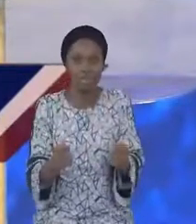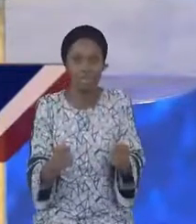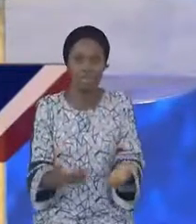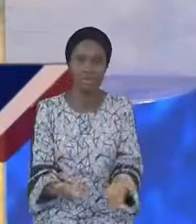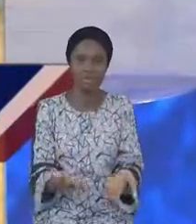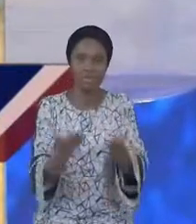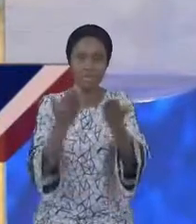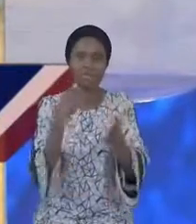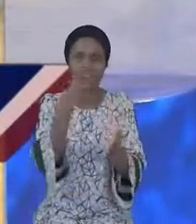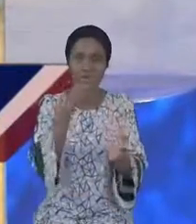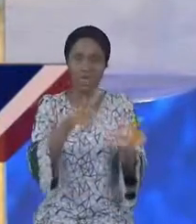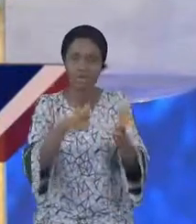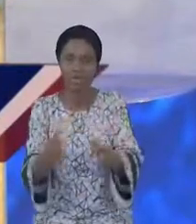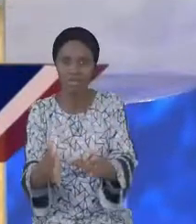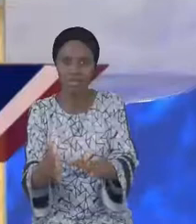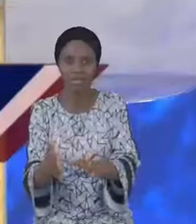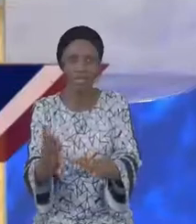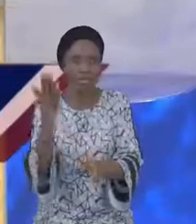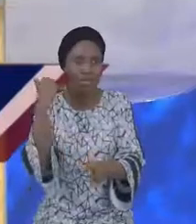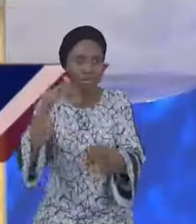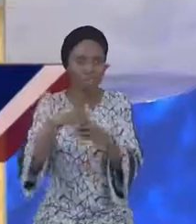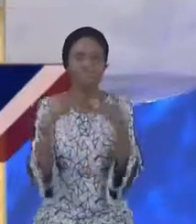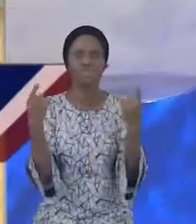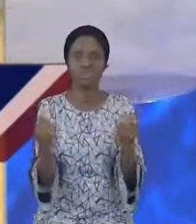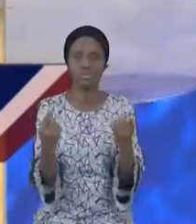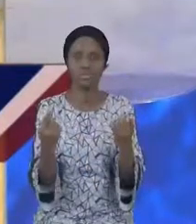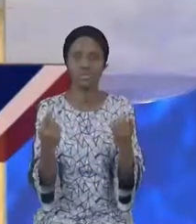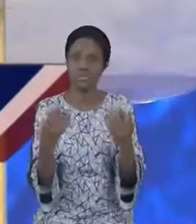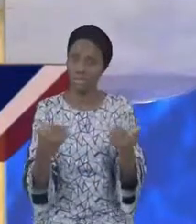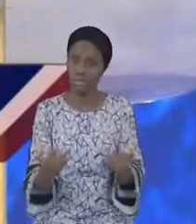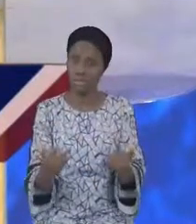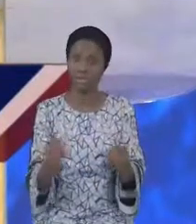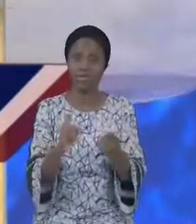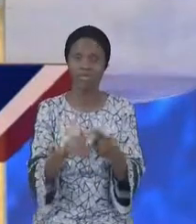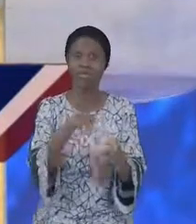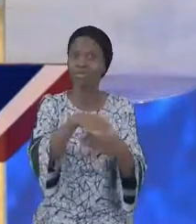vos péchés. Ceci est maintenant pour le monde entier. Tout le monde,